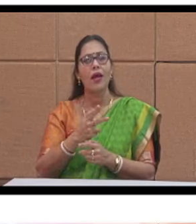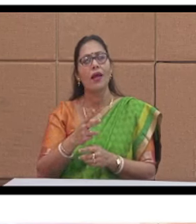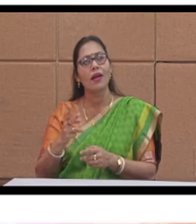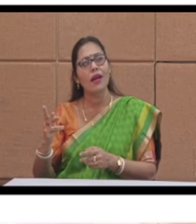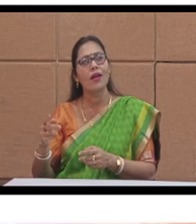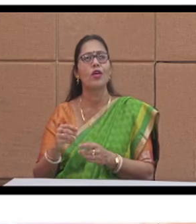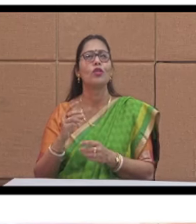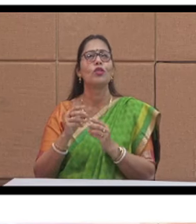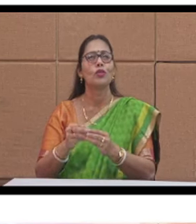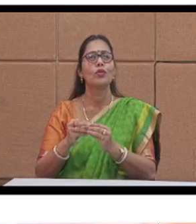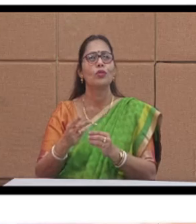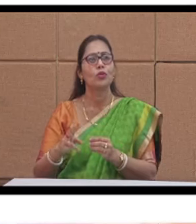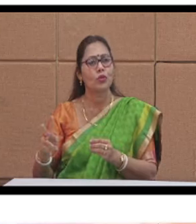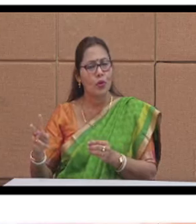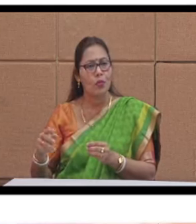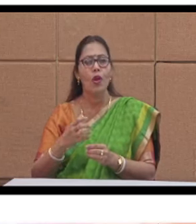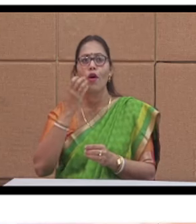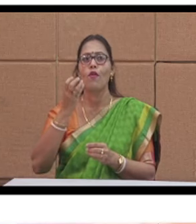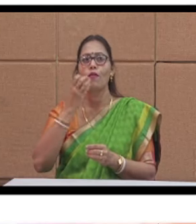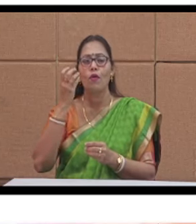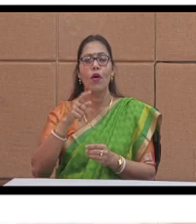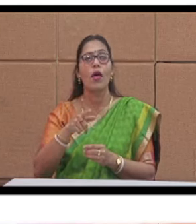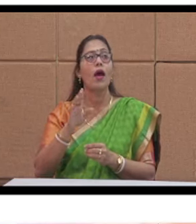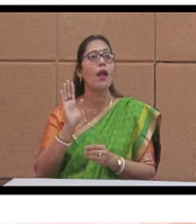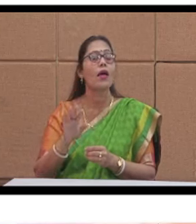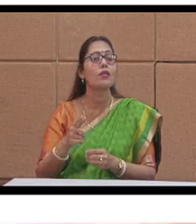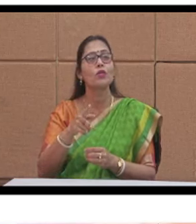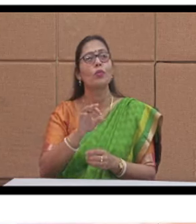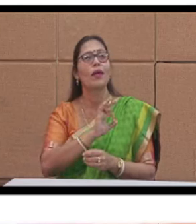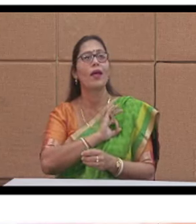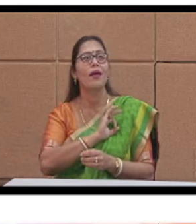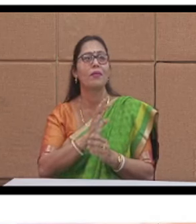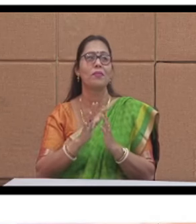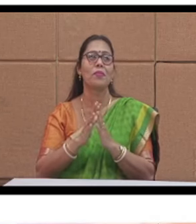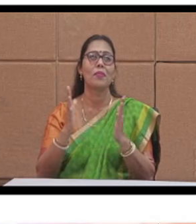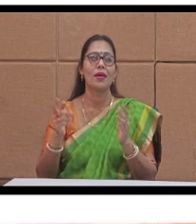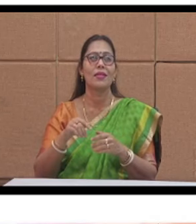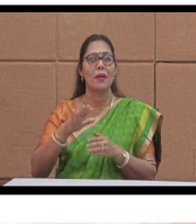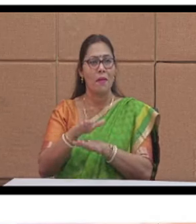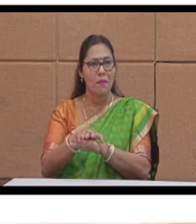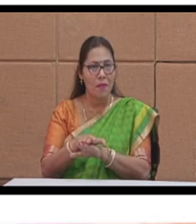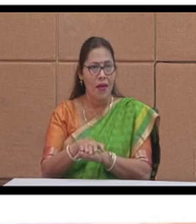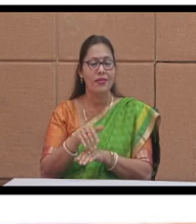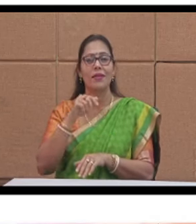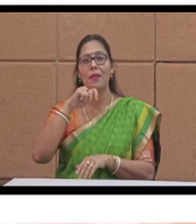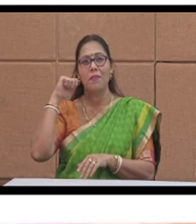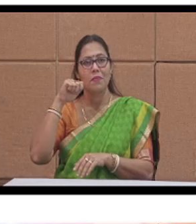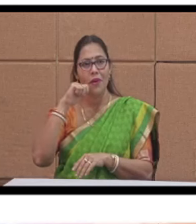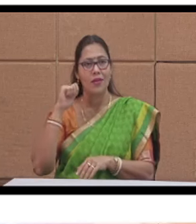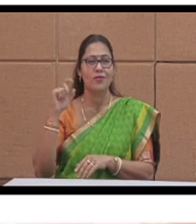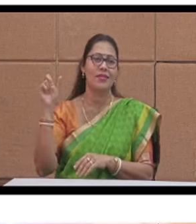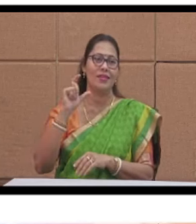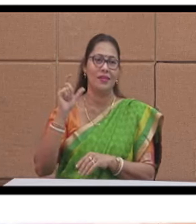সবজি হরেক রকমের ফল আর তোমাদের খুব প্রিয় মাছ মাংস